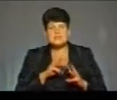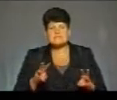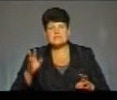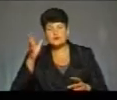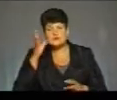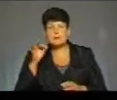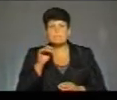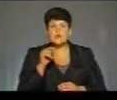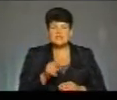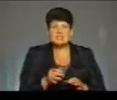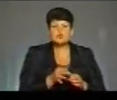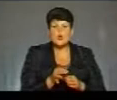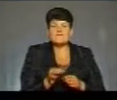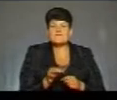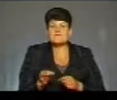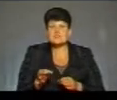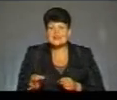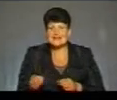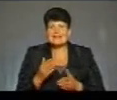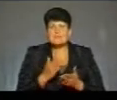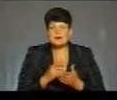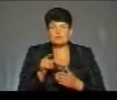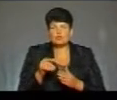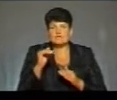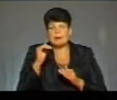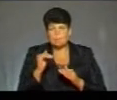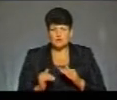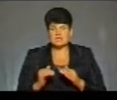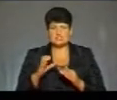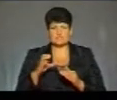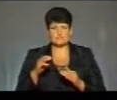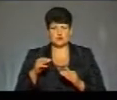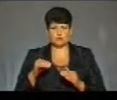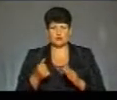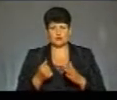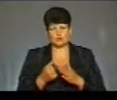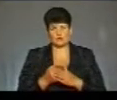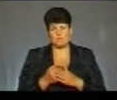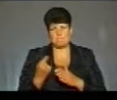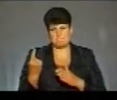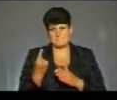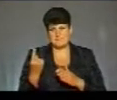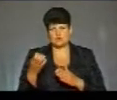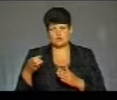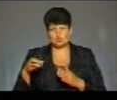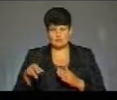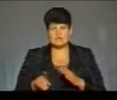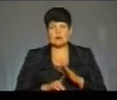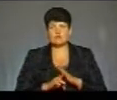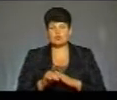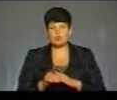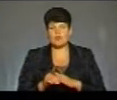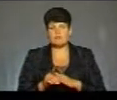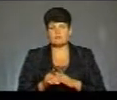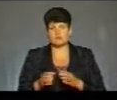освіти про те, що філії мали би бути понижені в ступені, хоча б до першого ступеня, де початкова ланка